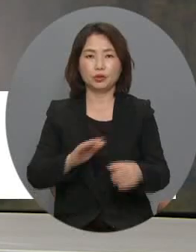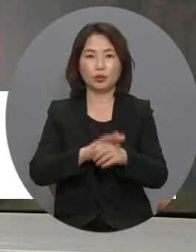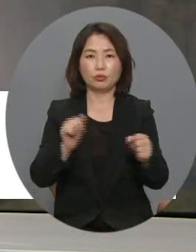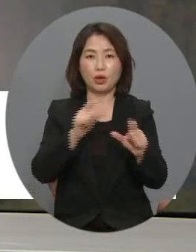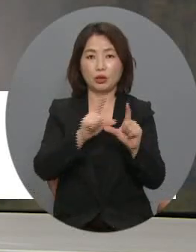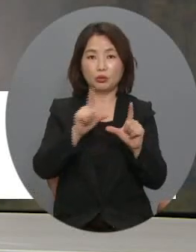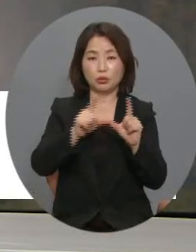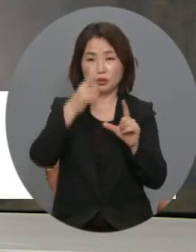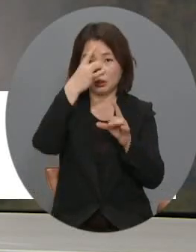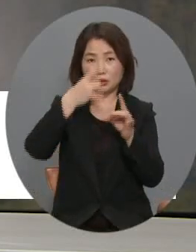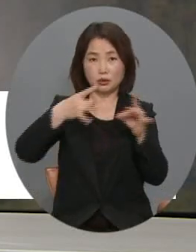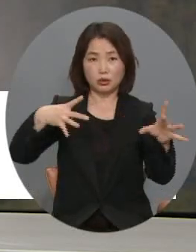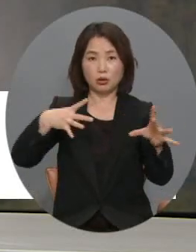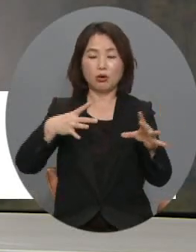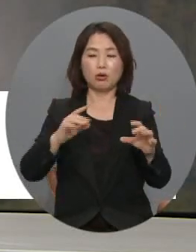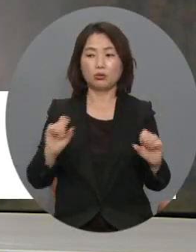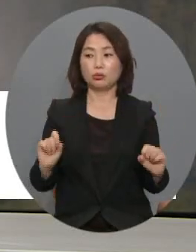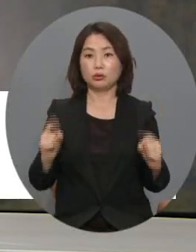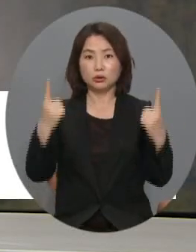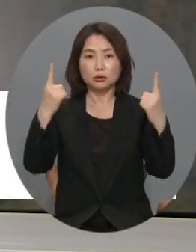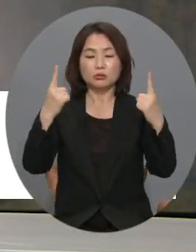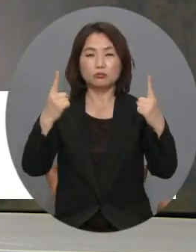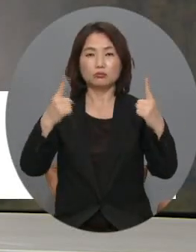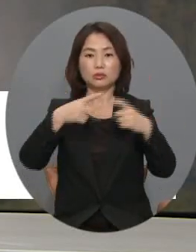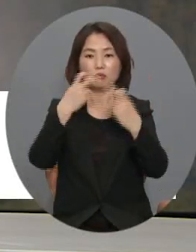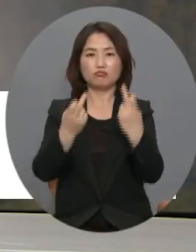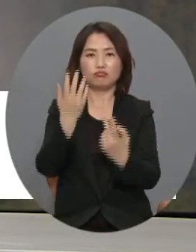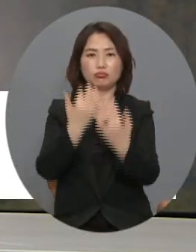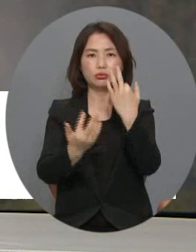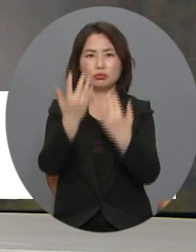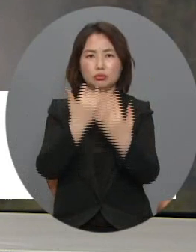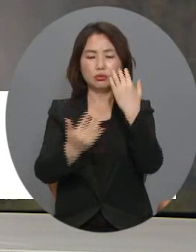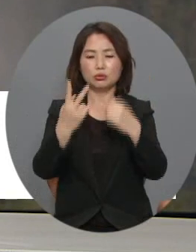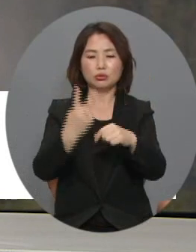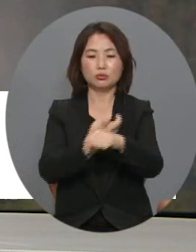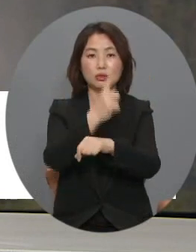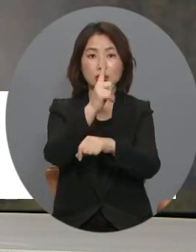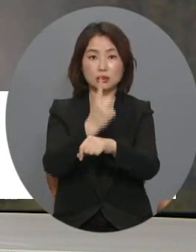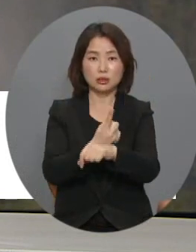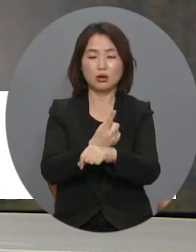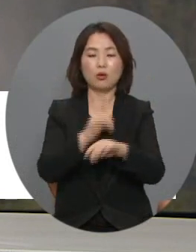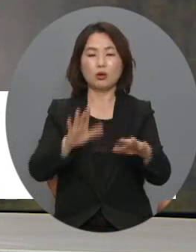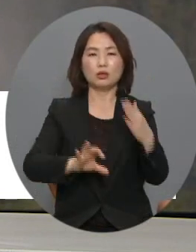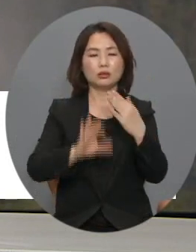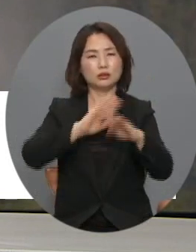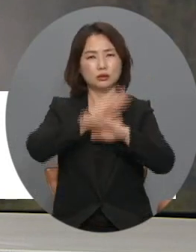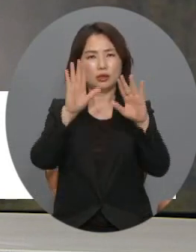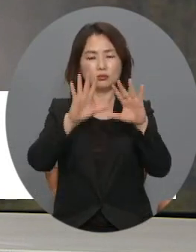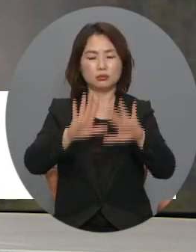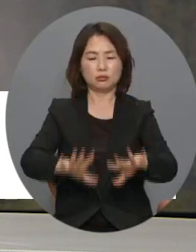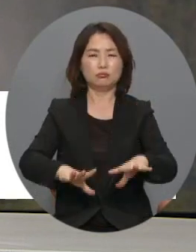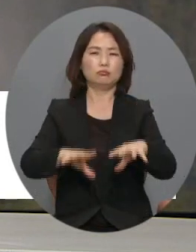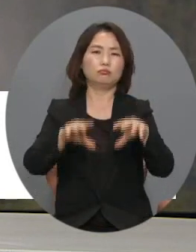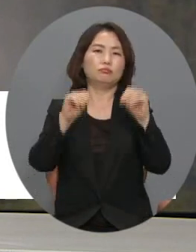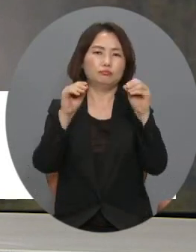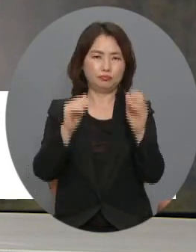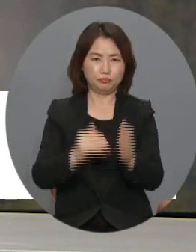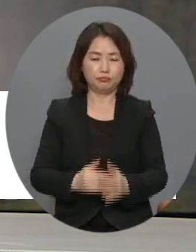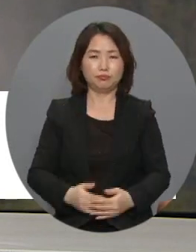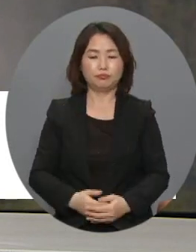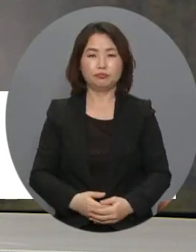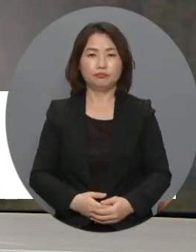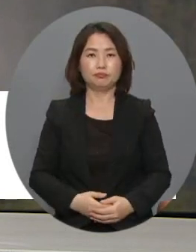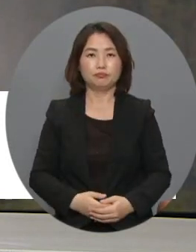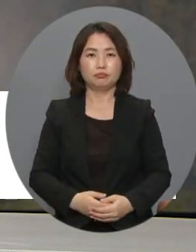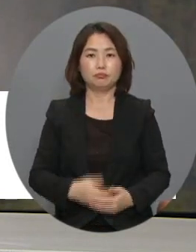경북 안동과 예천에서 동시다발적으로 발생한 산불은 21시간 만인 오늘 낮에서야 가까스로 큰 불이